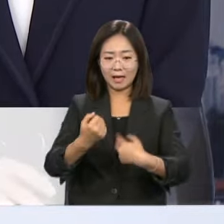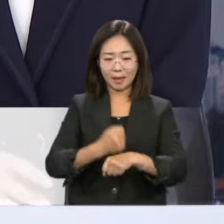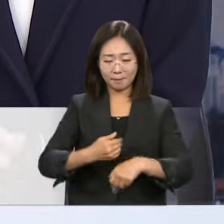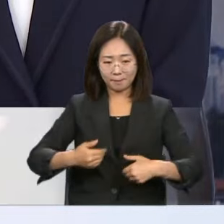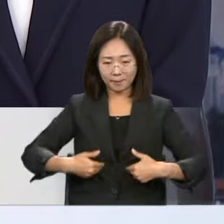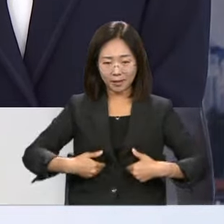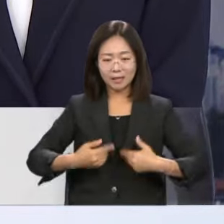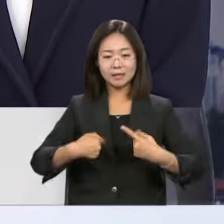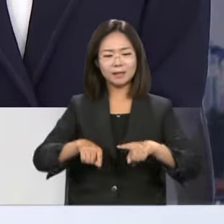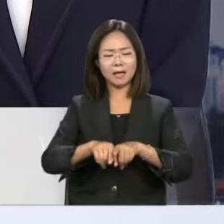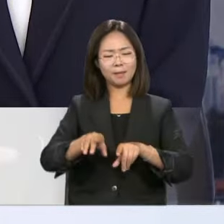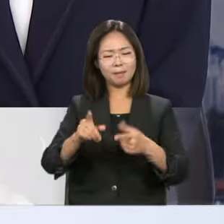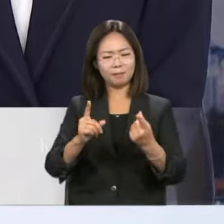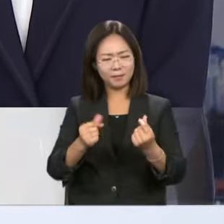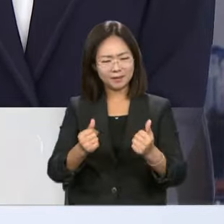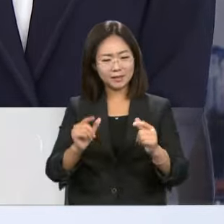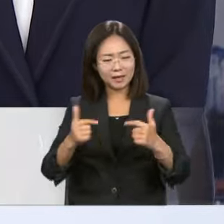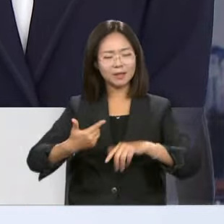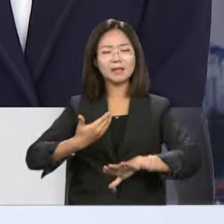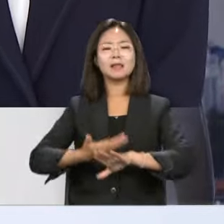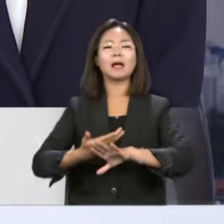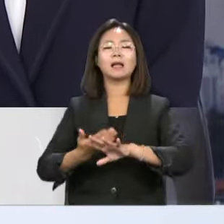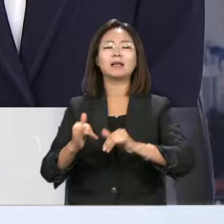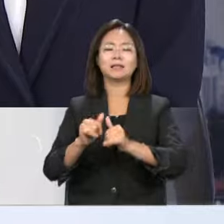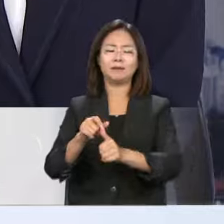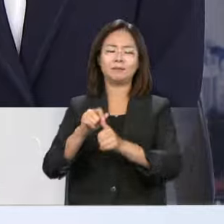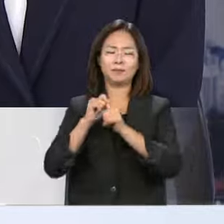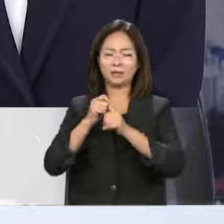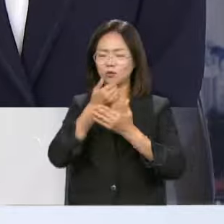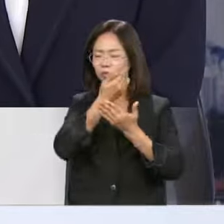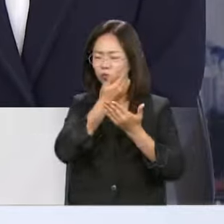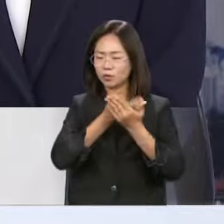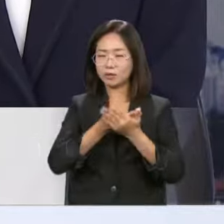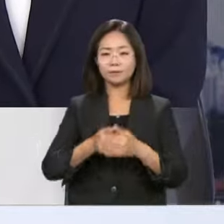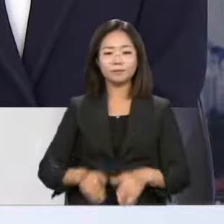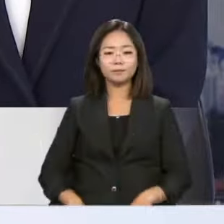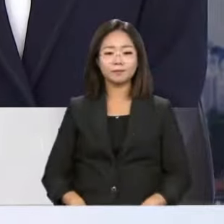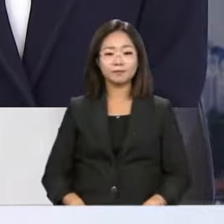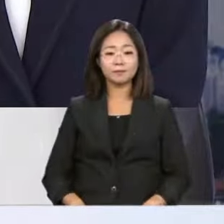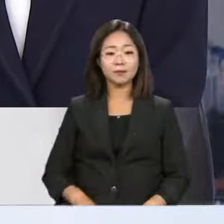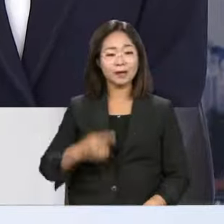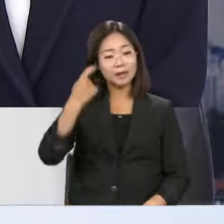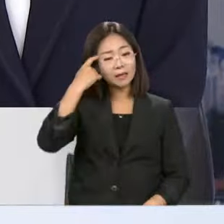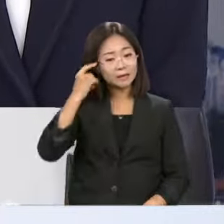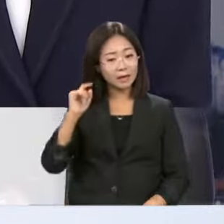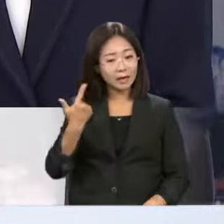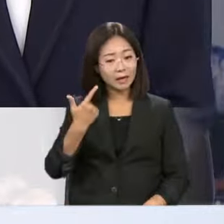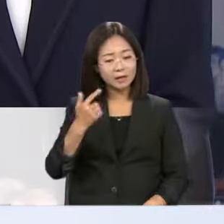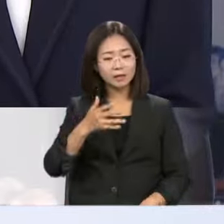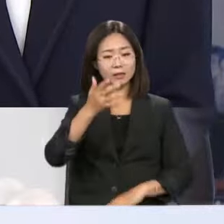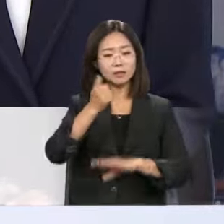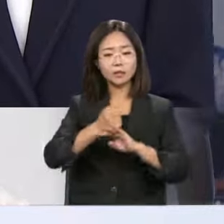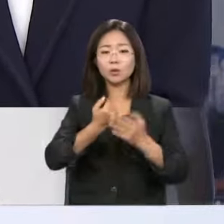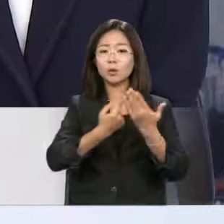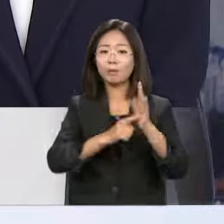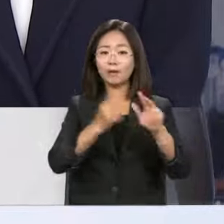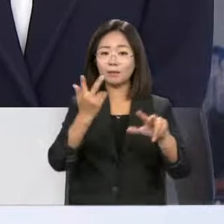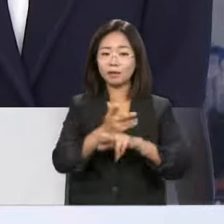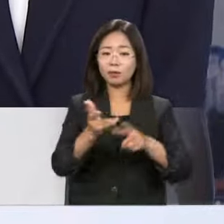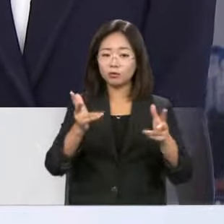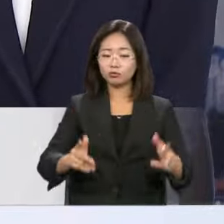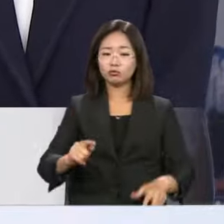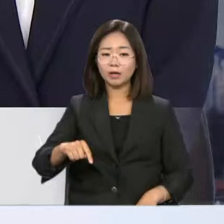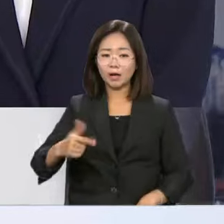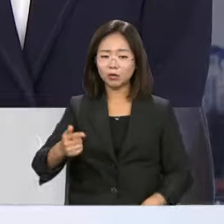대통령과 닮은 꼴이 아닌 차별화된 임무를 찾는게 쉽지 않은 상황입니다 당초 예상과 달리 최종 발표가 이번 주를